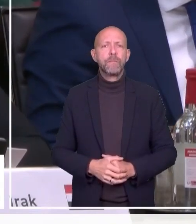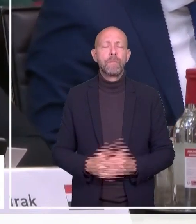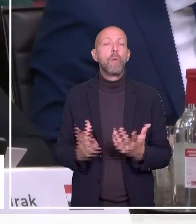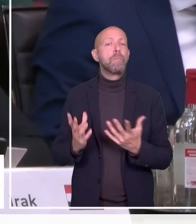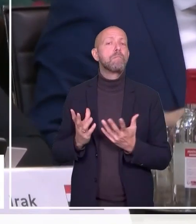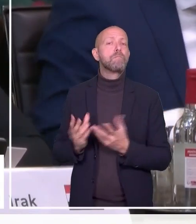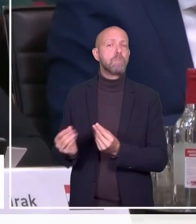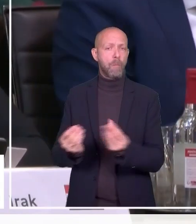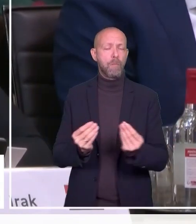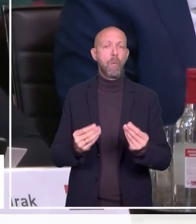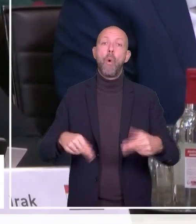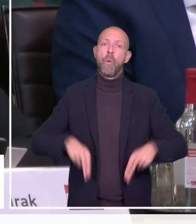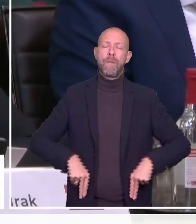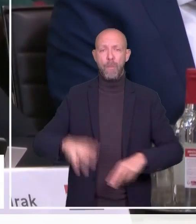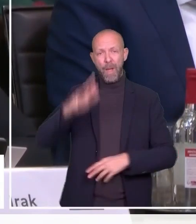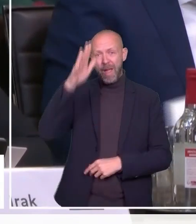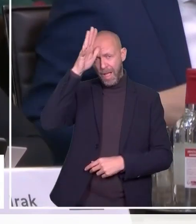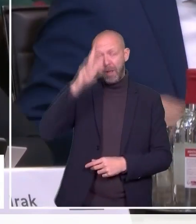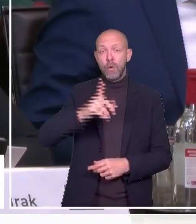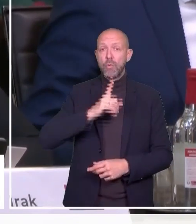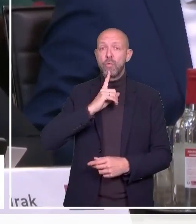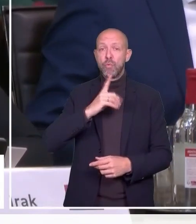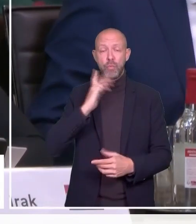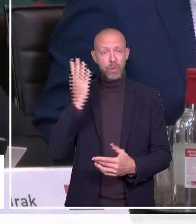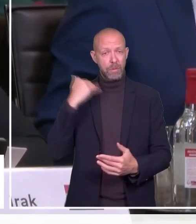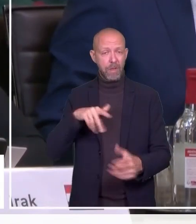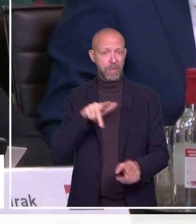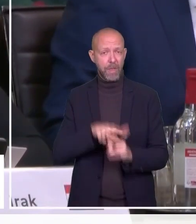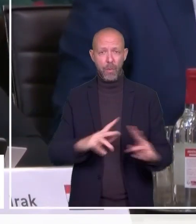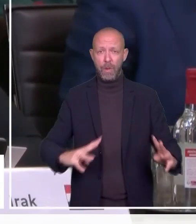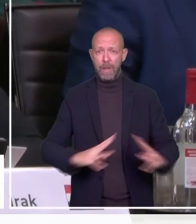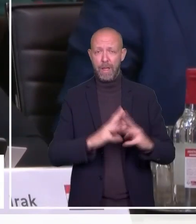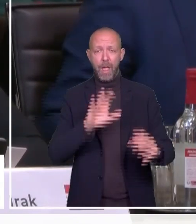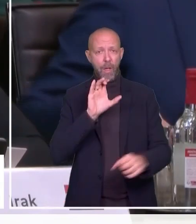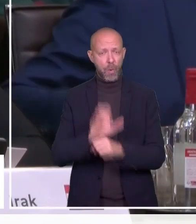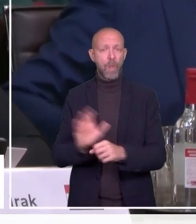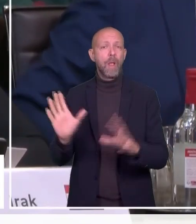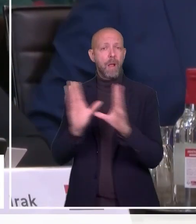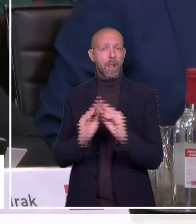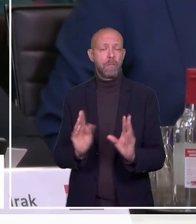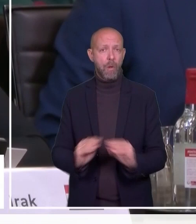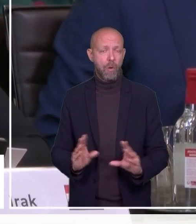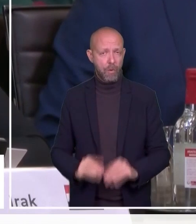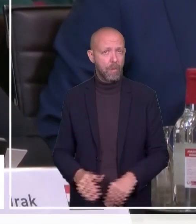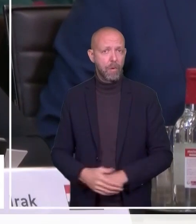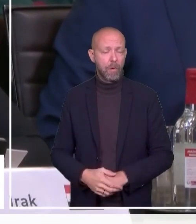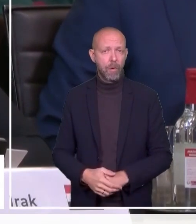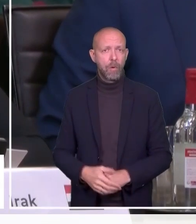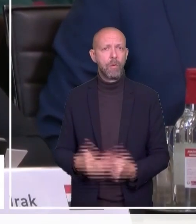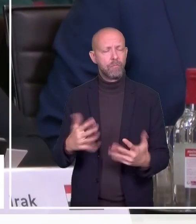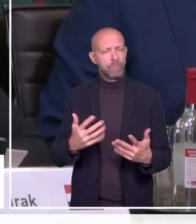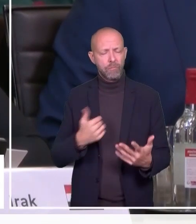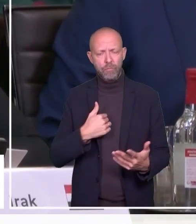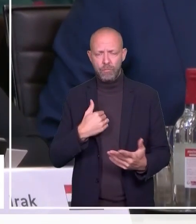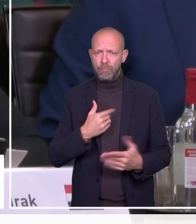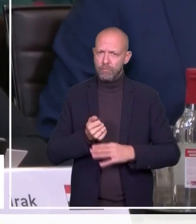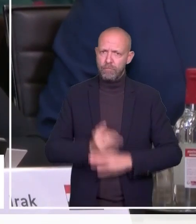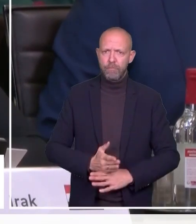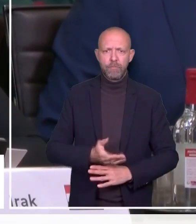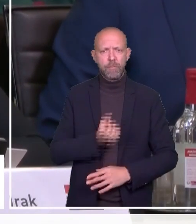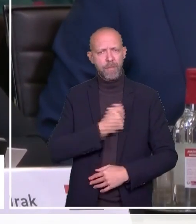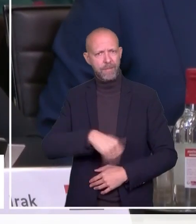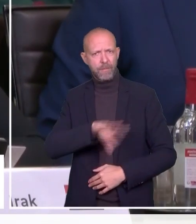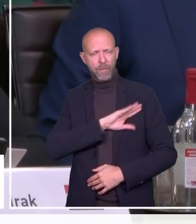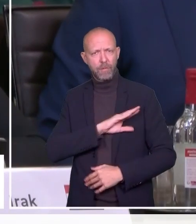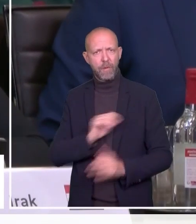تحمل مسؤولياته تجاه الإخوة هناك بفتح جسر جوي لنقل المساعدات الطبية